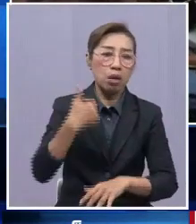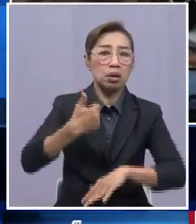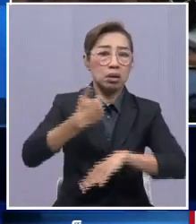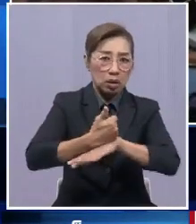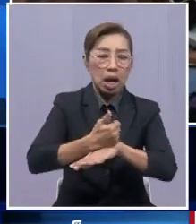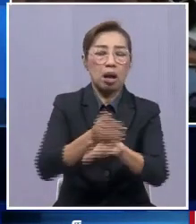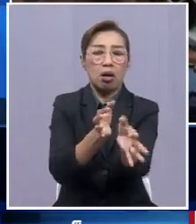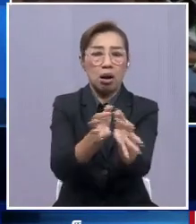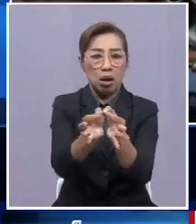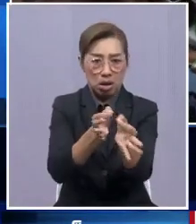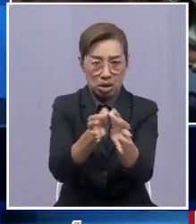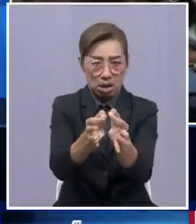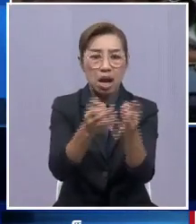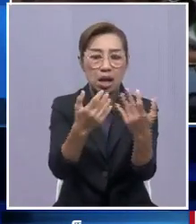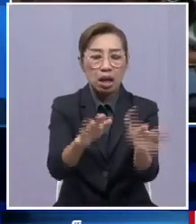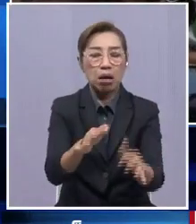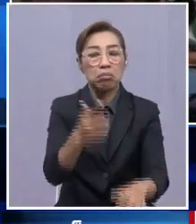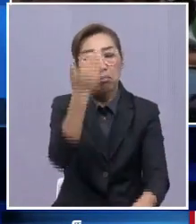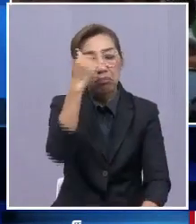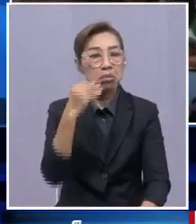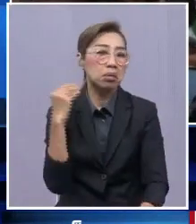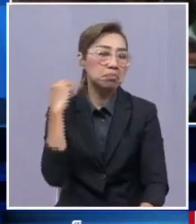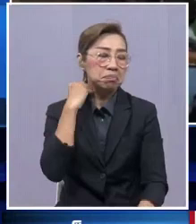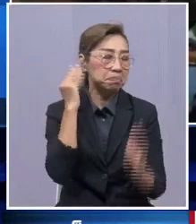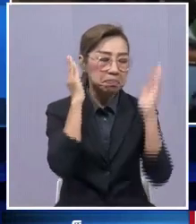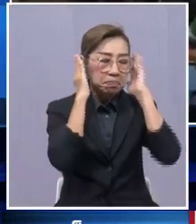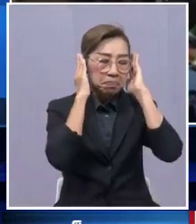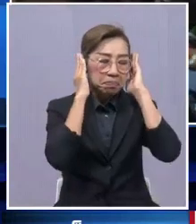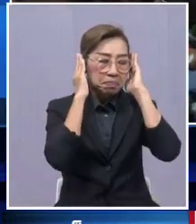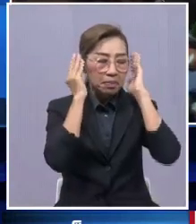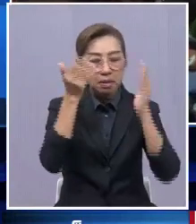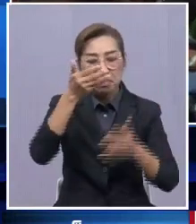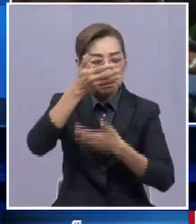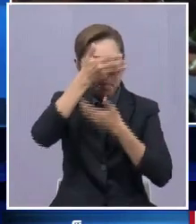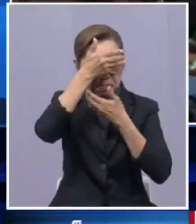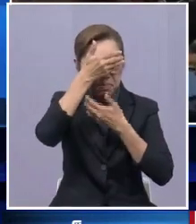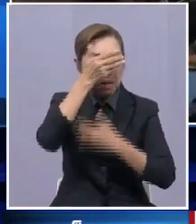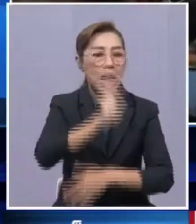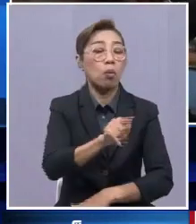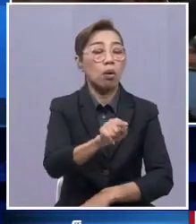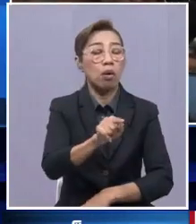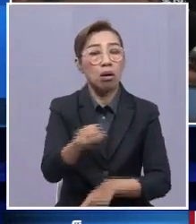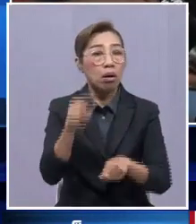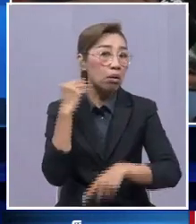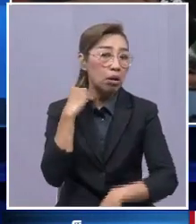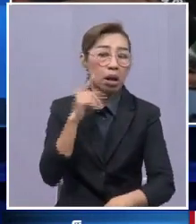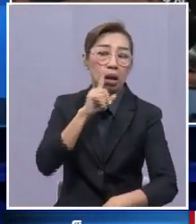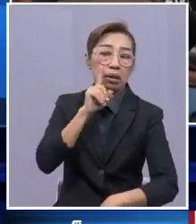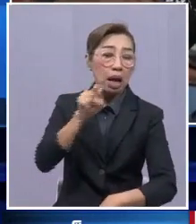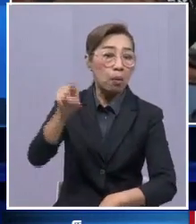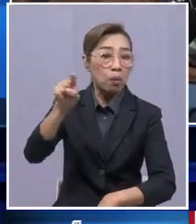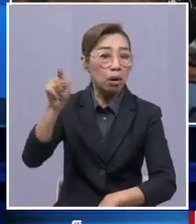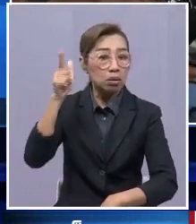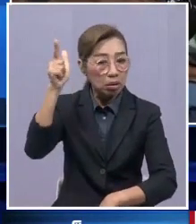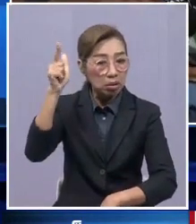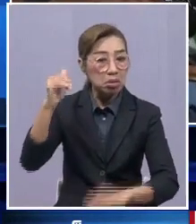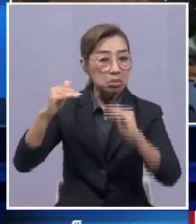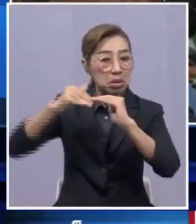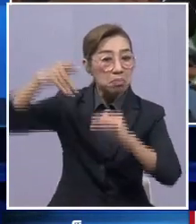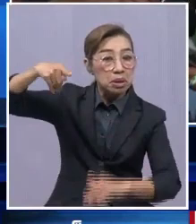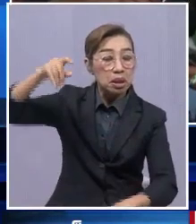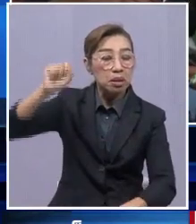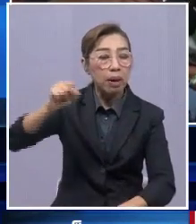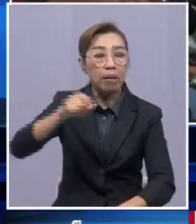เหมือนท่านเลือกที่จะปิดหูไม่รับฟังอในเมื่อคุณชัยธวัฒน์ตั้งคำถามเรื่องอภิสิทธิ์ก็ต้องรู้ว่าเมื่อนายก